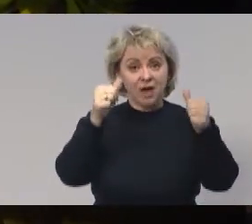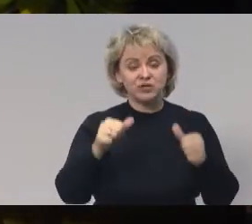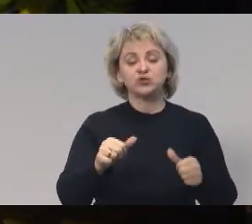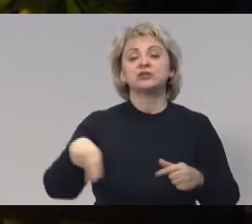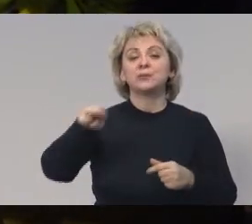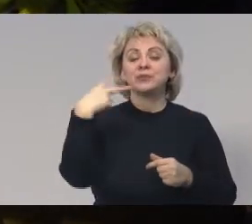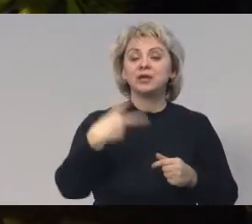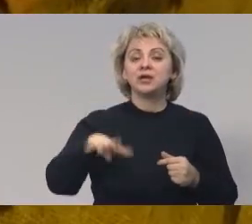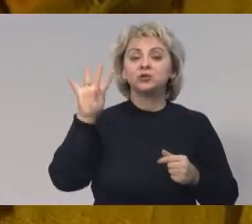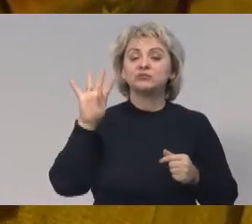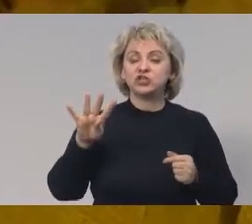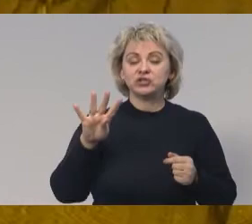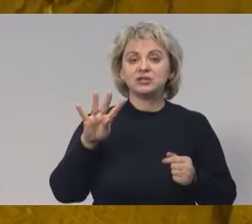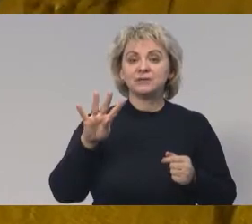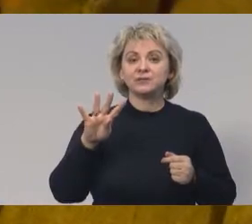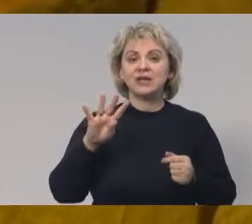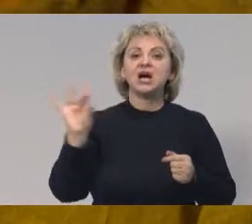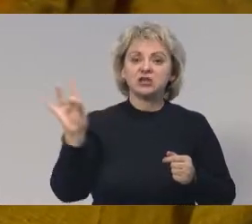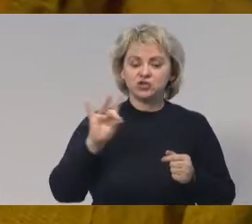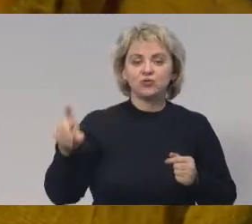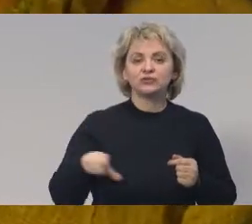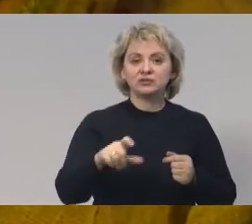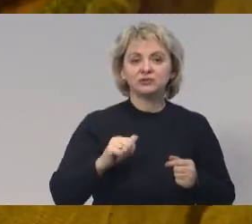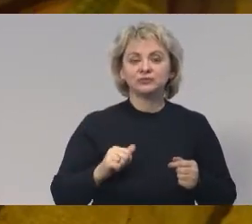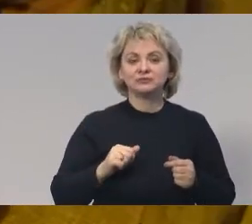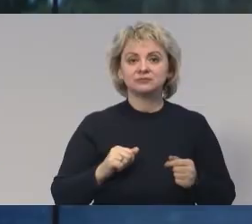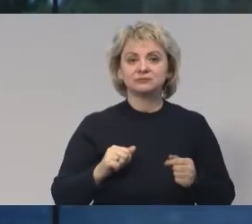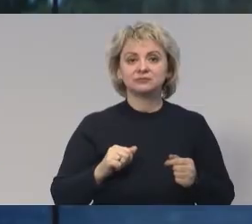Галина Белоусова, Андрей Токарев, Дон-24, Ростов-на-Дону.